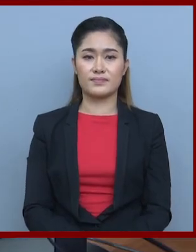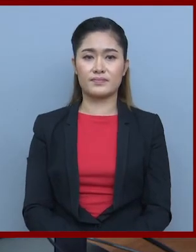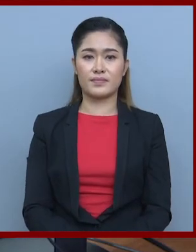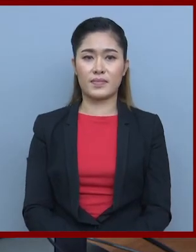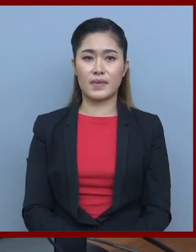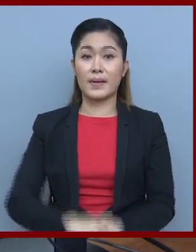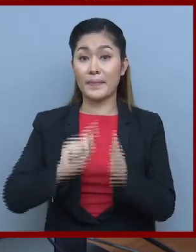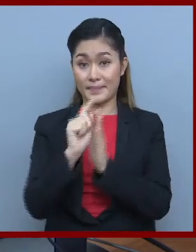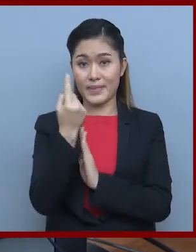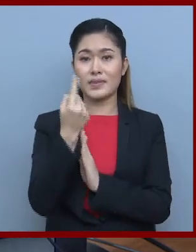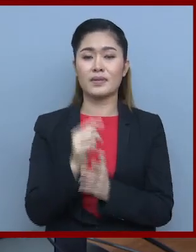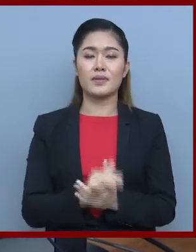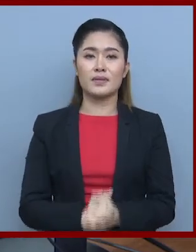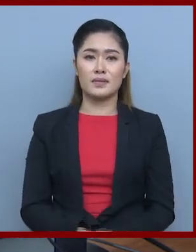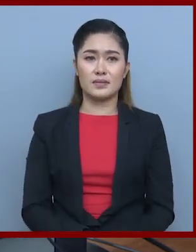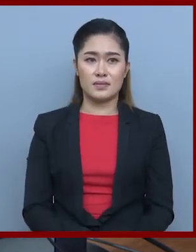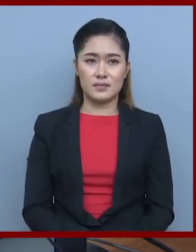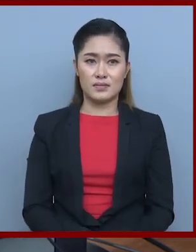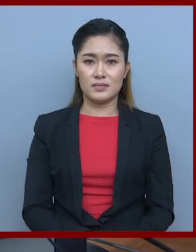ไฟล์ new project นะ